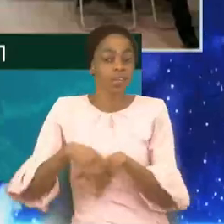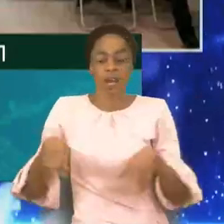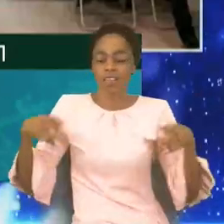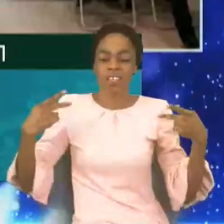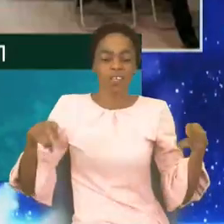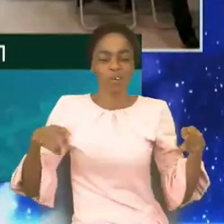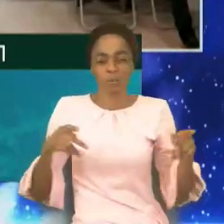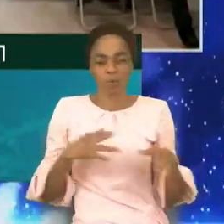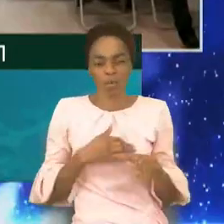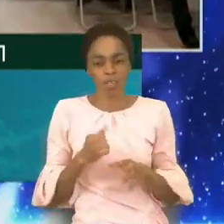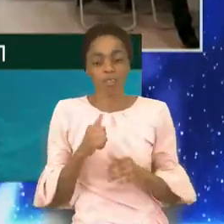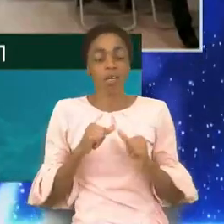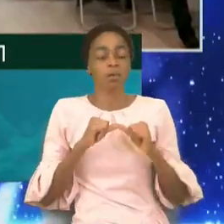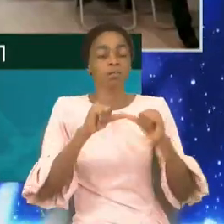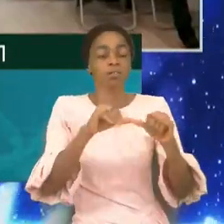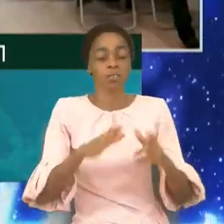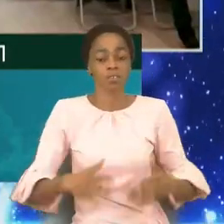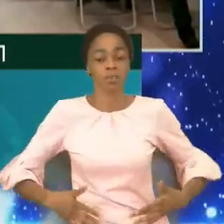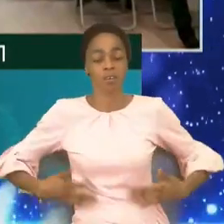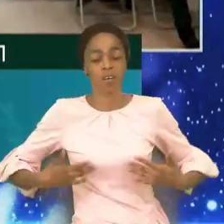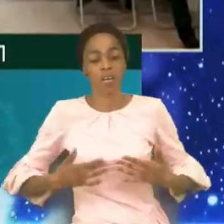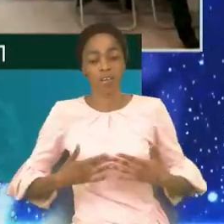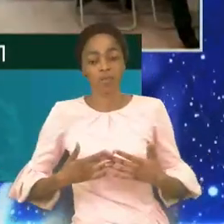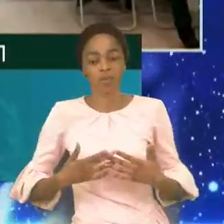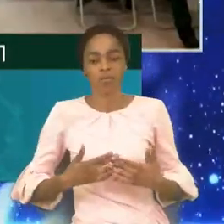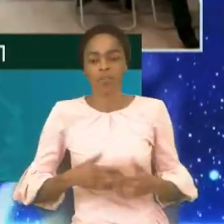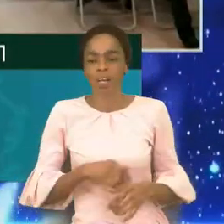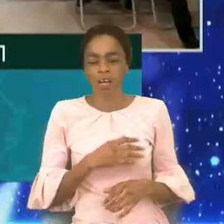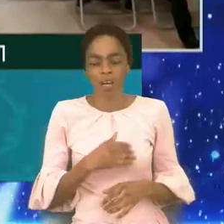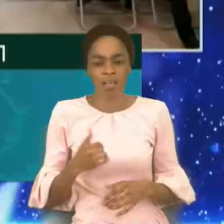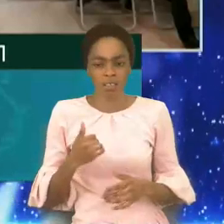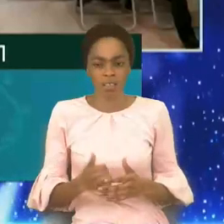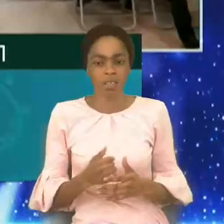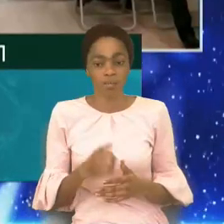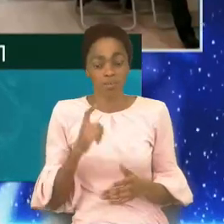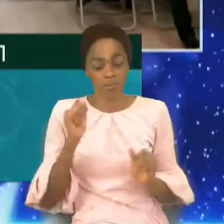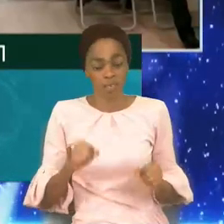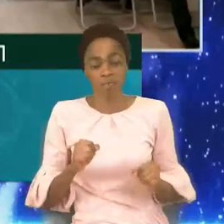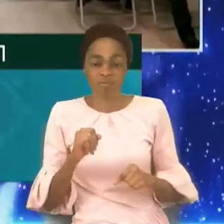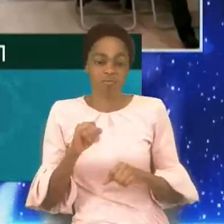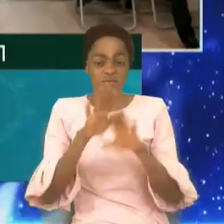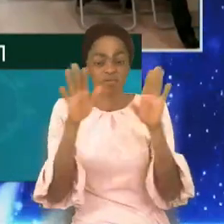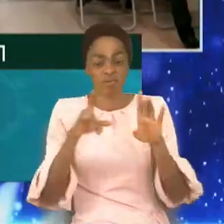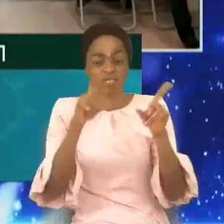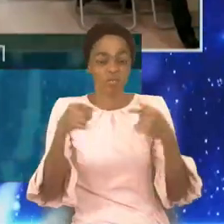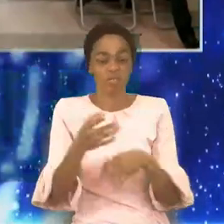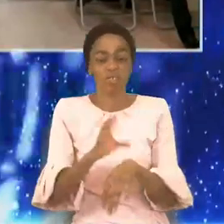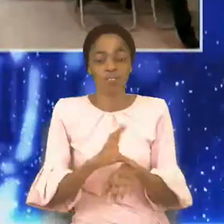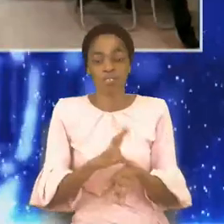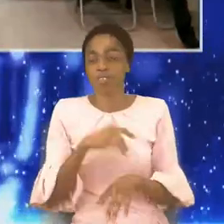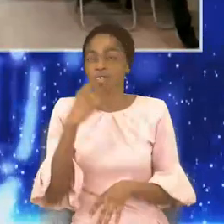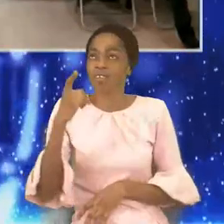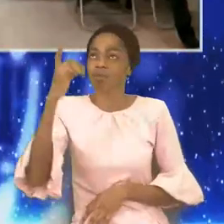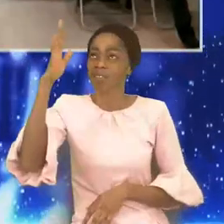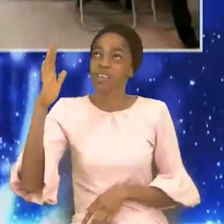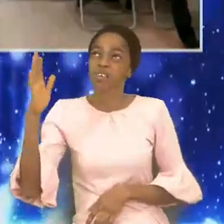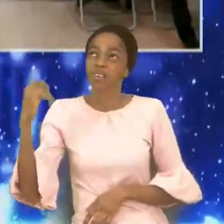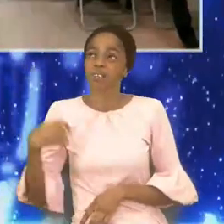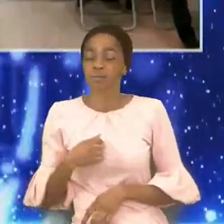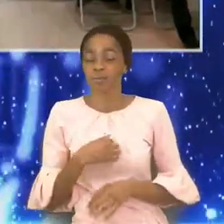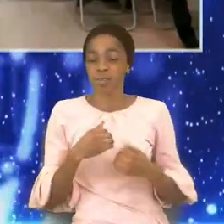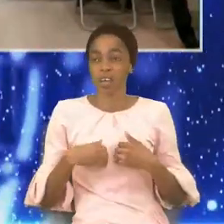nuit et vivez. Et faites ce que vous voulez faire. Le dimanche, vous pouvez aller à l'église et vous pouvez dire, oh Dieu, nous